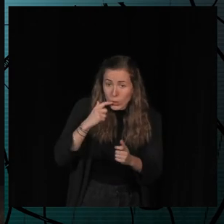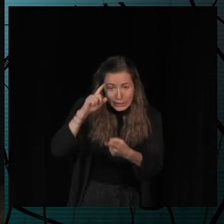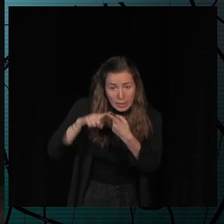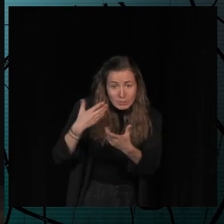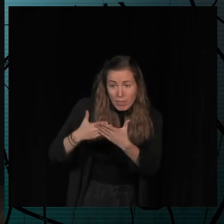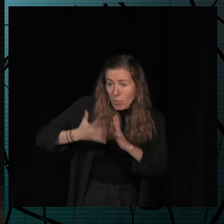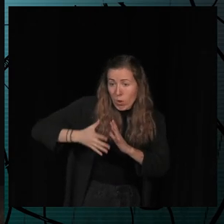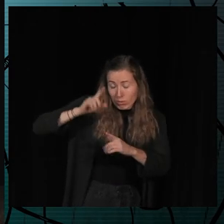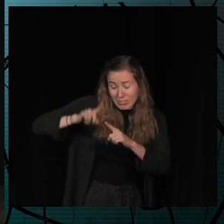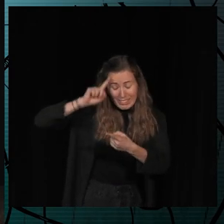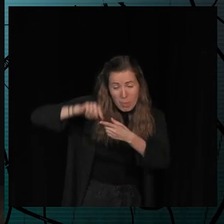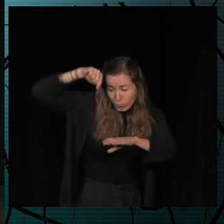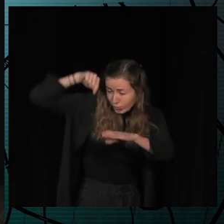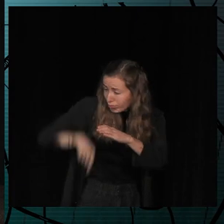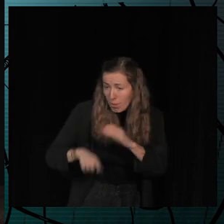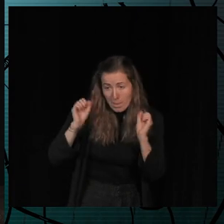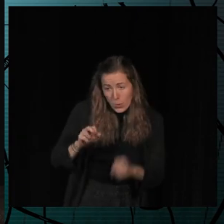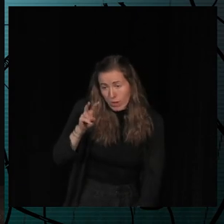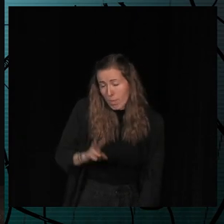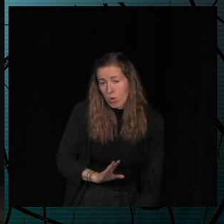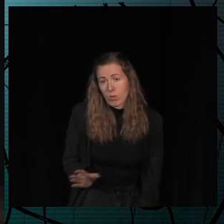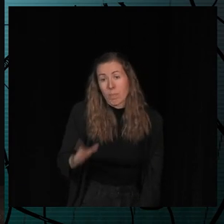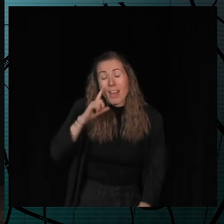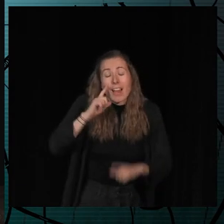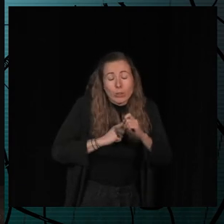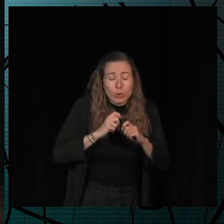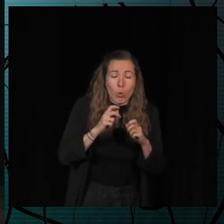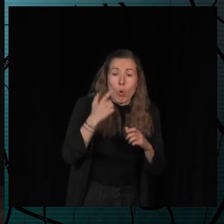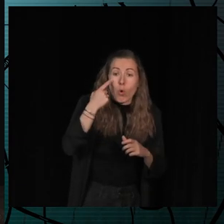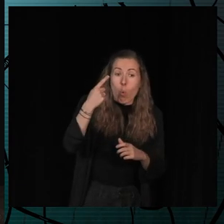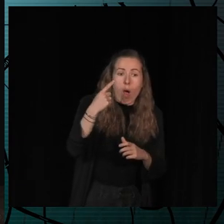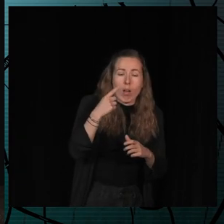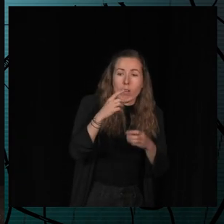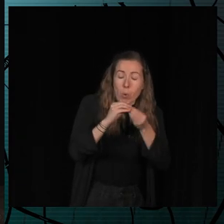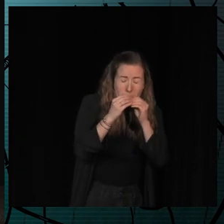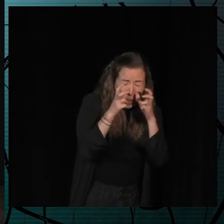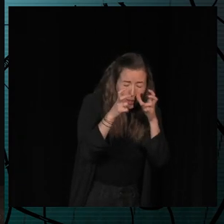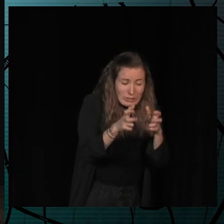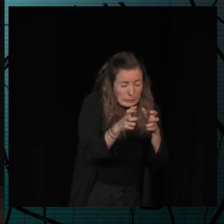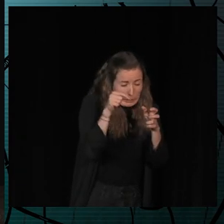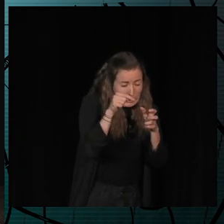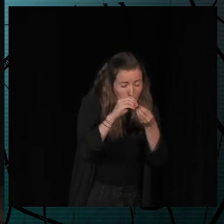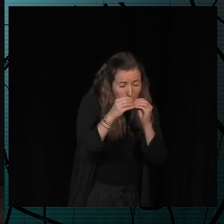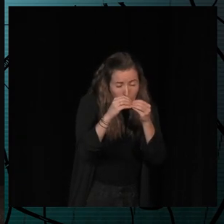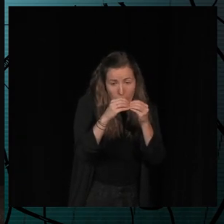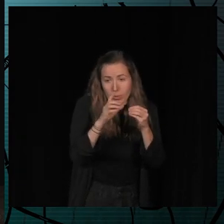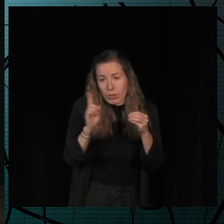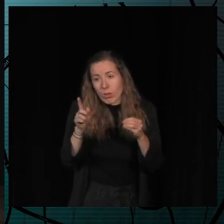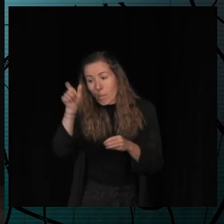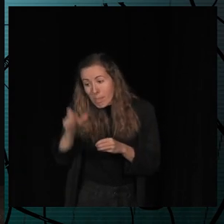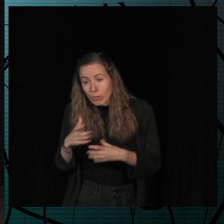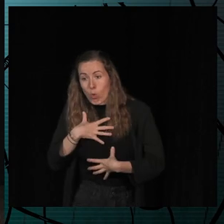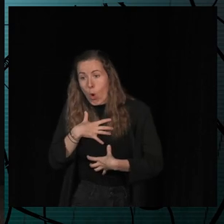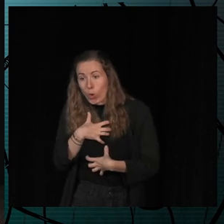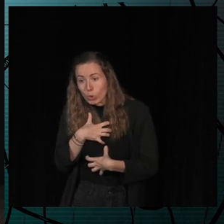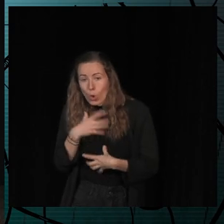disposition mais il faut faire attention je pense à ne pas voilà inverser tout ça avoir une honnêteté un petit peu intellectuelle aussi en se disant bah voilà un anxieux pourra pas être pris en charge de la